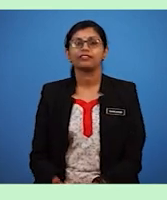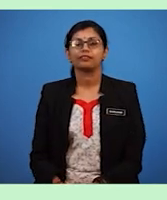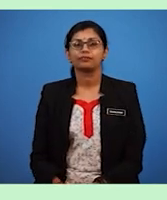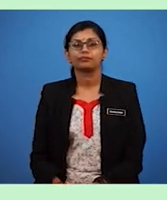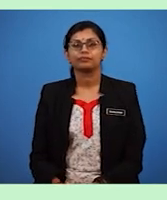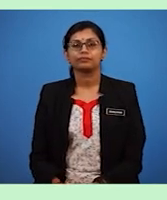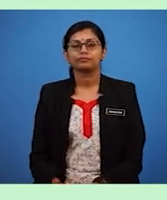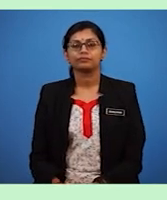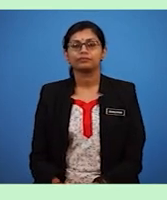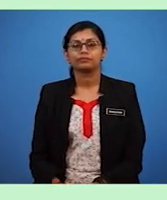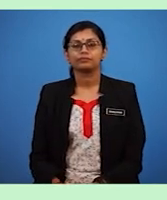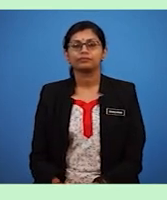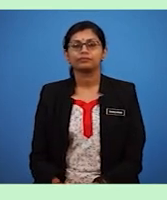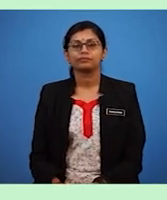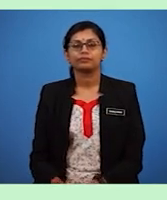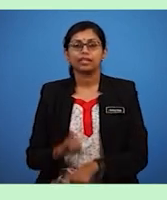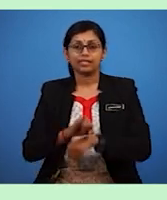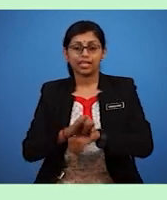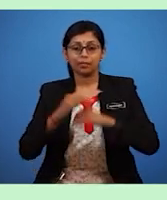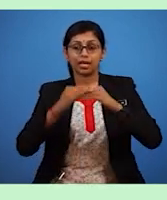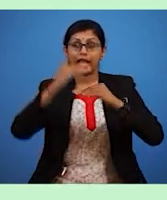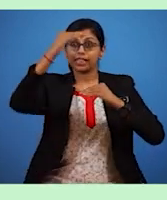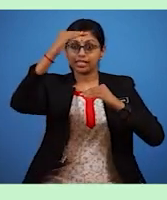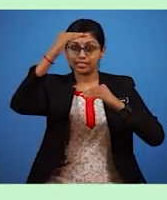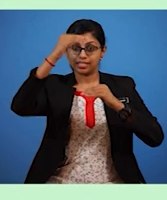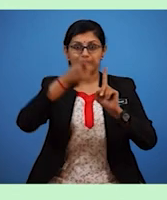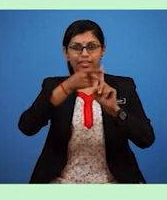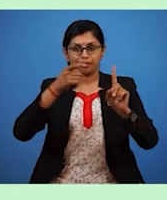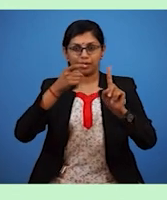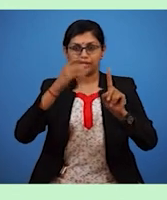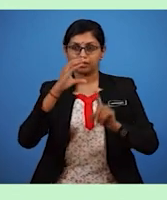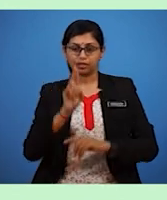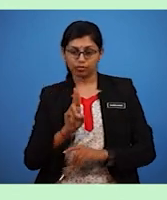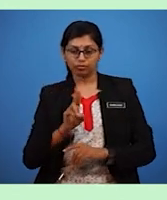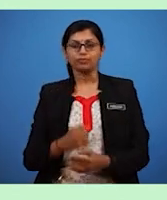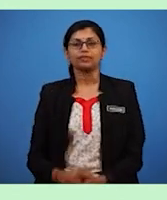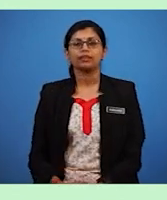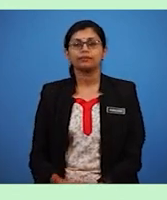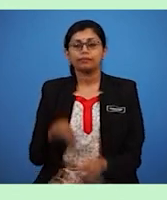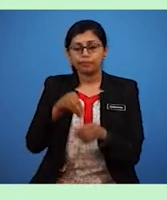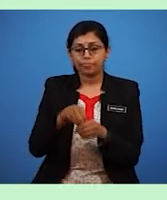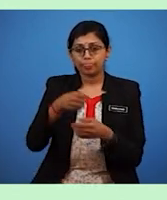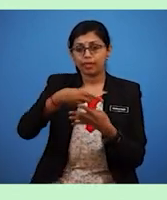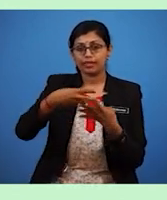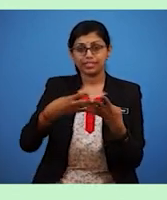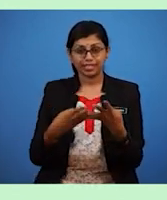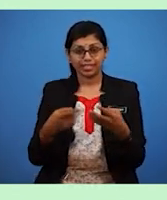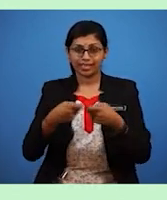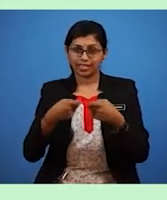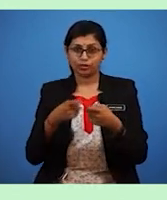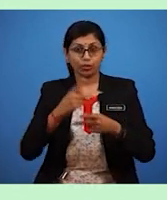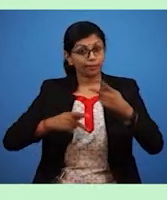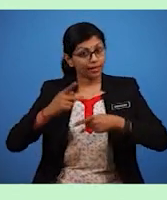juga disebut sebagai zinc berada lebih atas dari kuprum dalam siri elektrokimia.